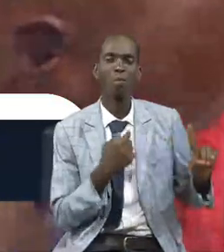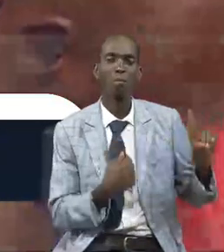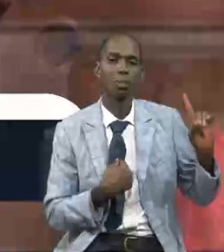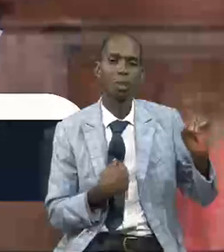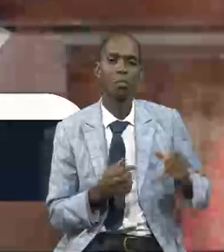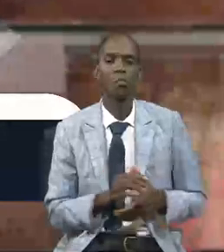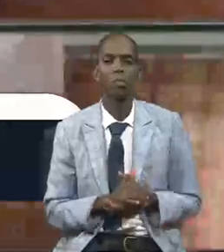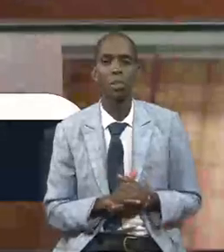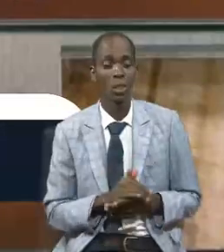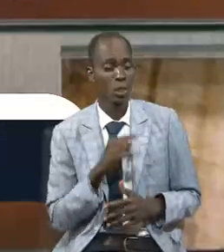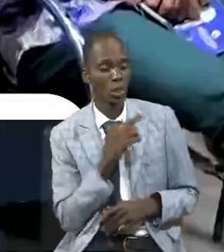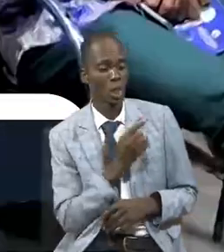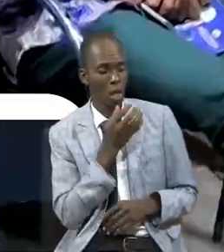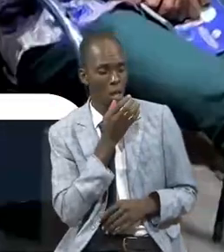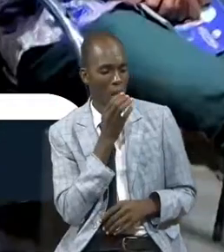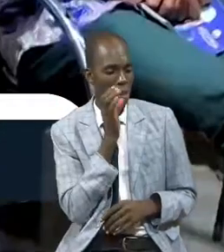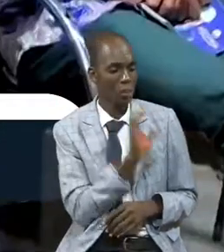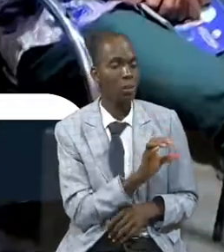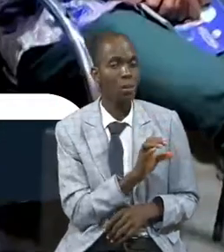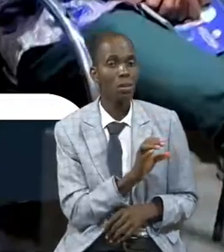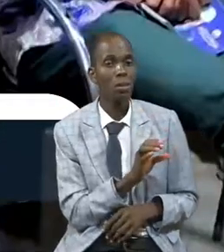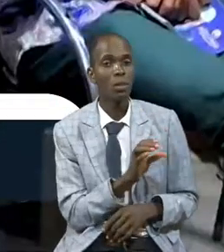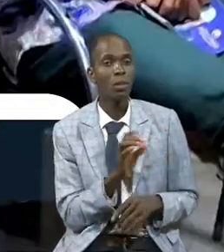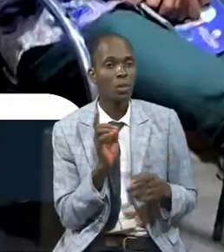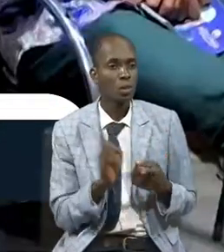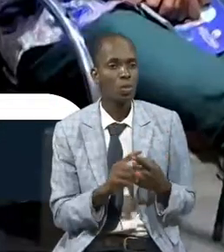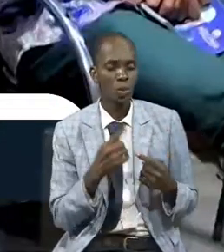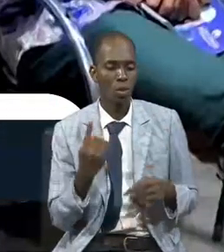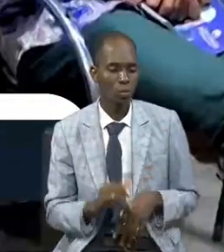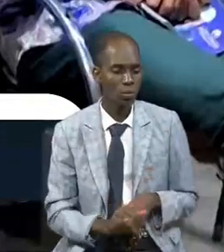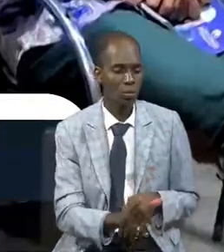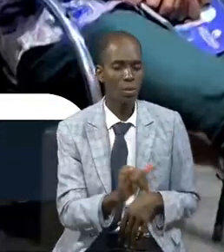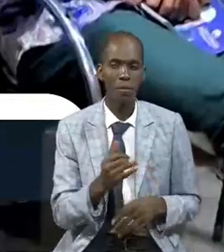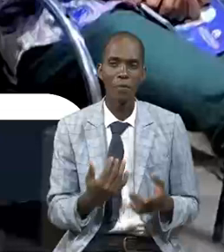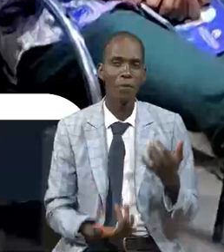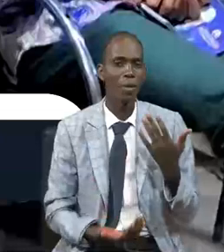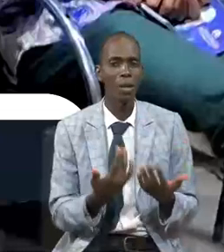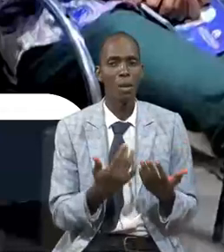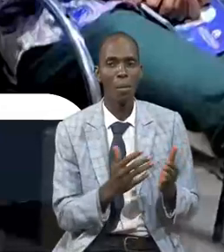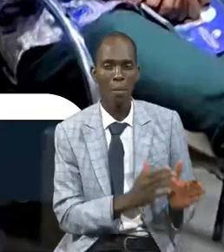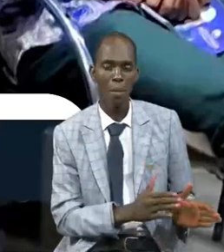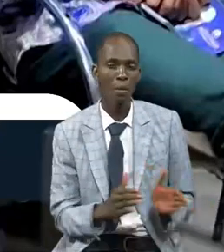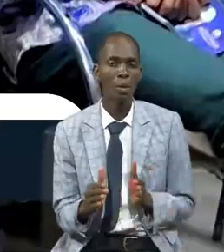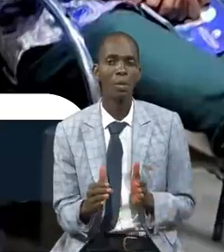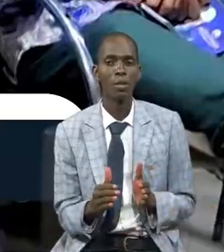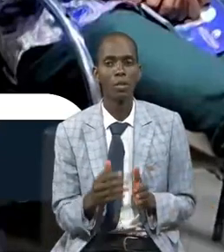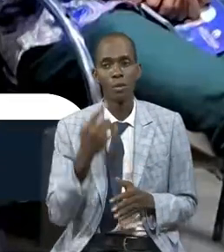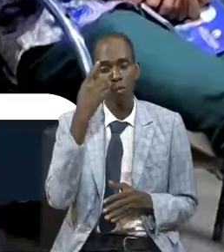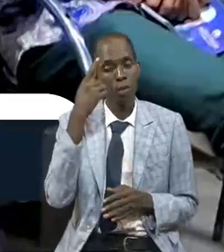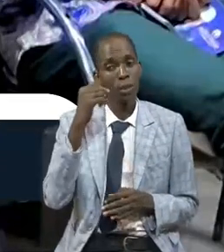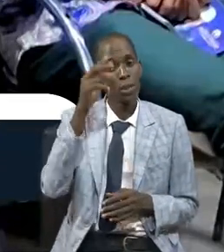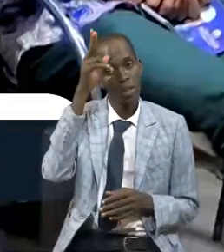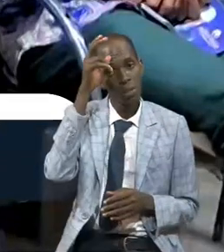retirez-vous de moi, maudits, allez dans le feu éternel qui a été préparé pour